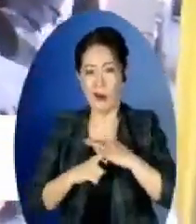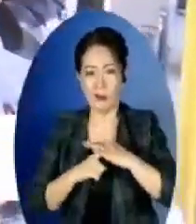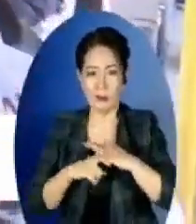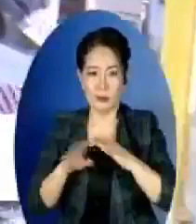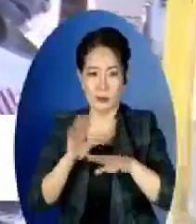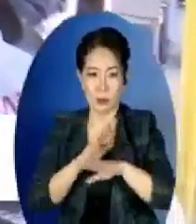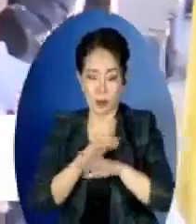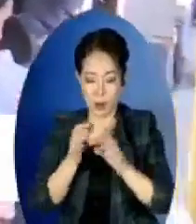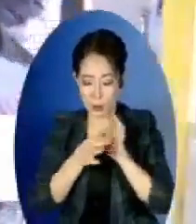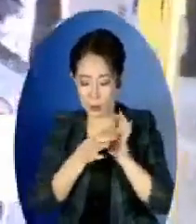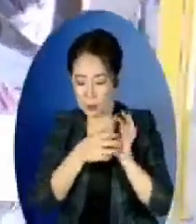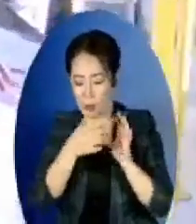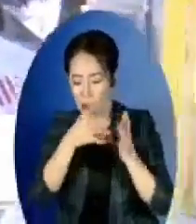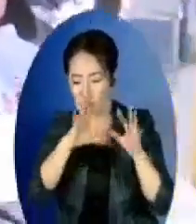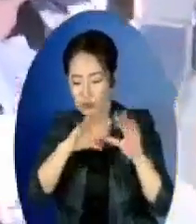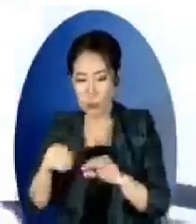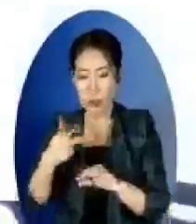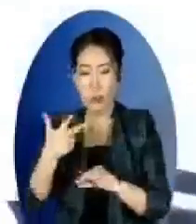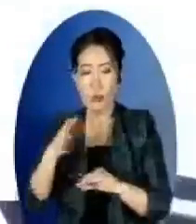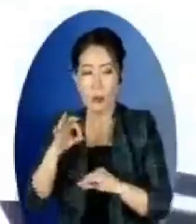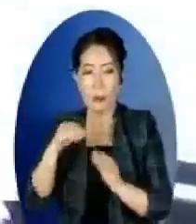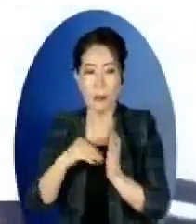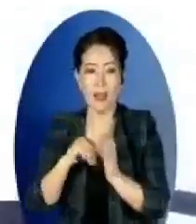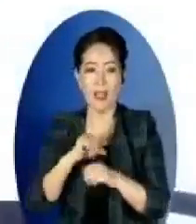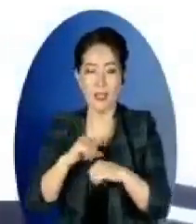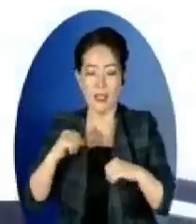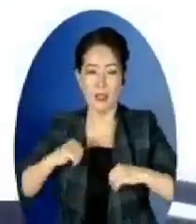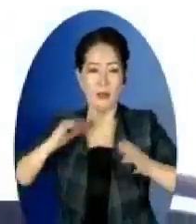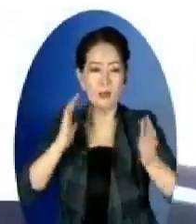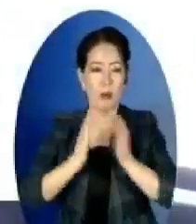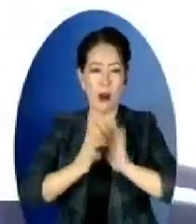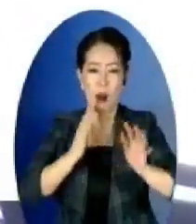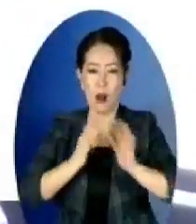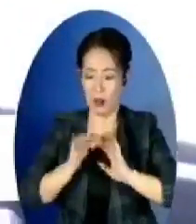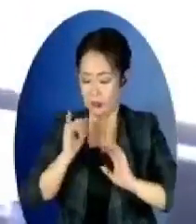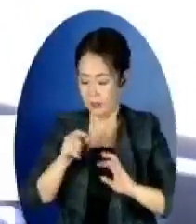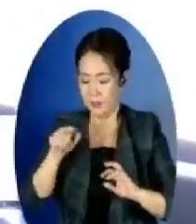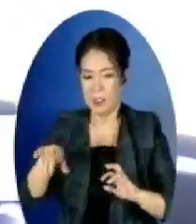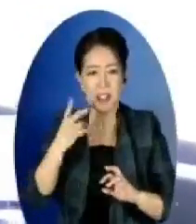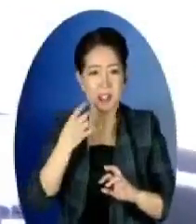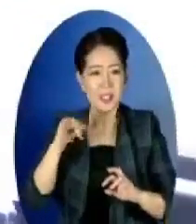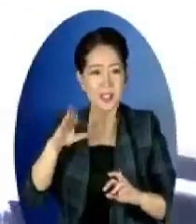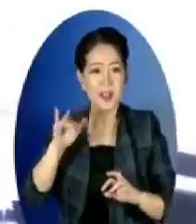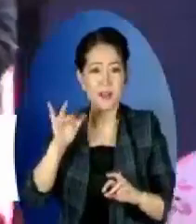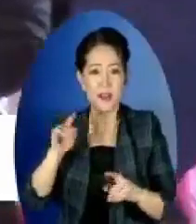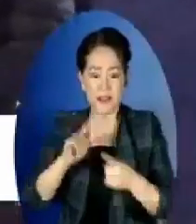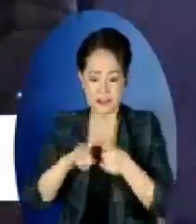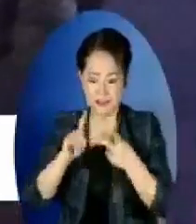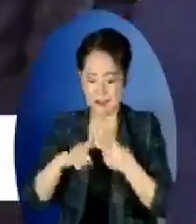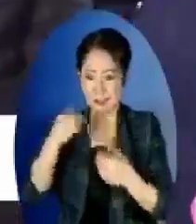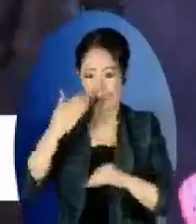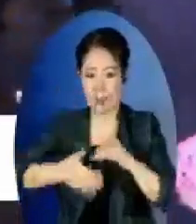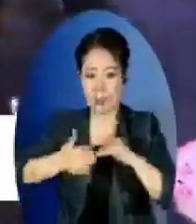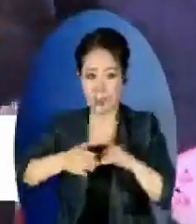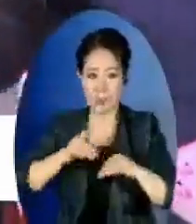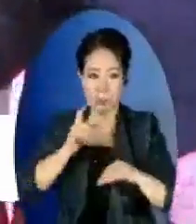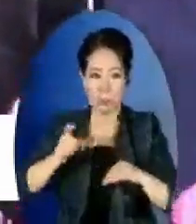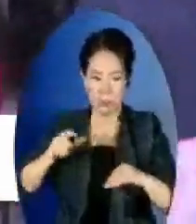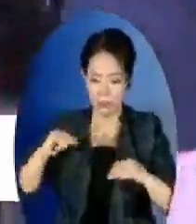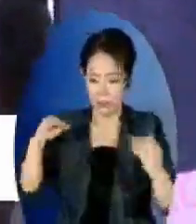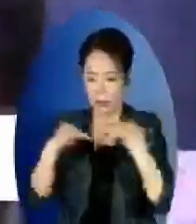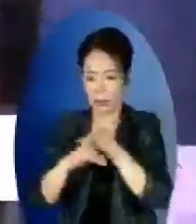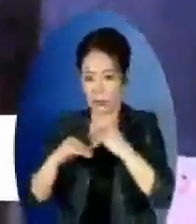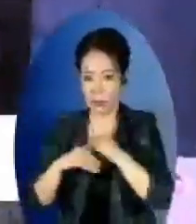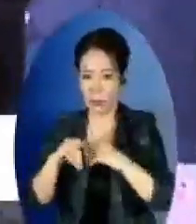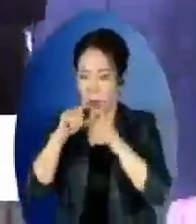холбоотой 350 орчим мянган иргэн зорчиж байна. Тиймээс олон нийт их цугласан нийтийн тээвэр болон такси үйлчилгээ эрхлэгч, аж ахуй нэгжүүд амны халт